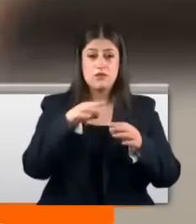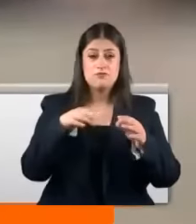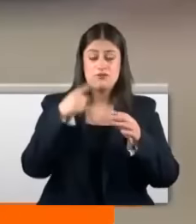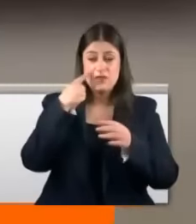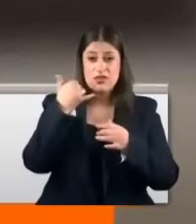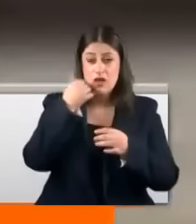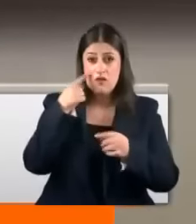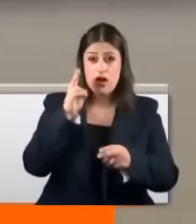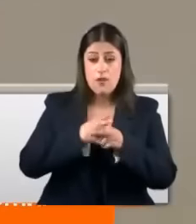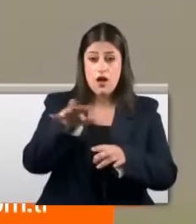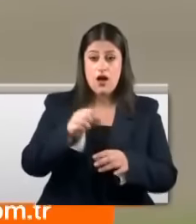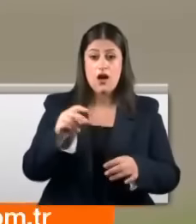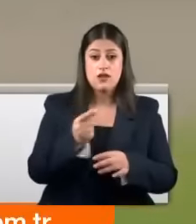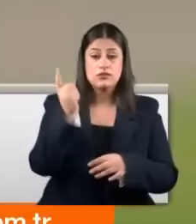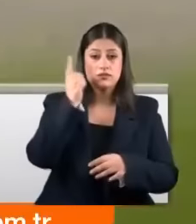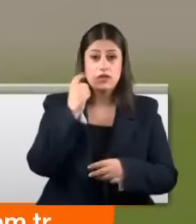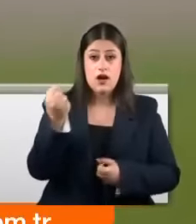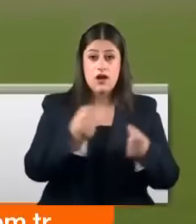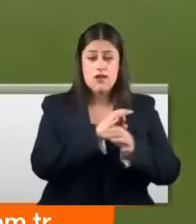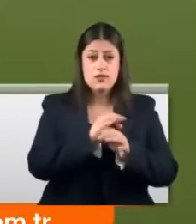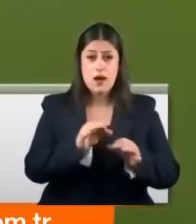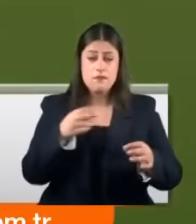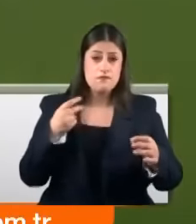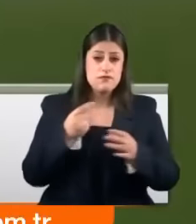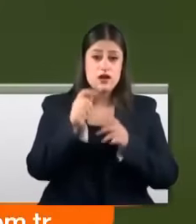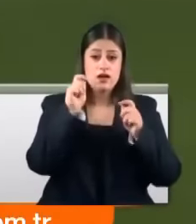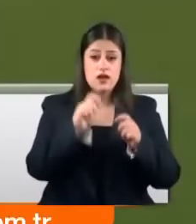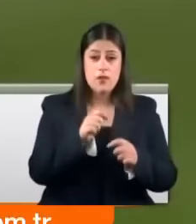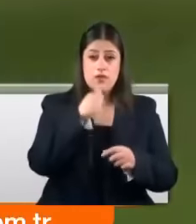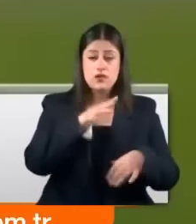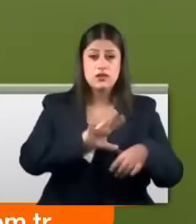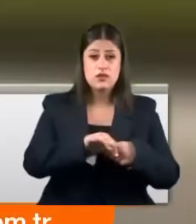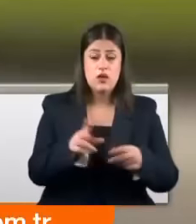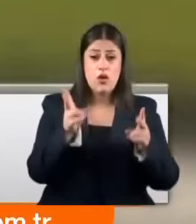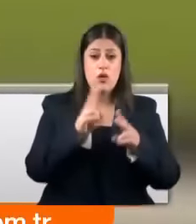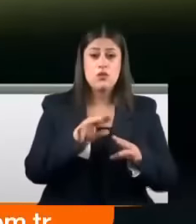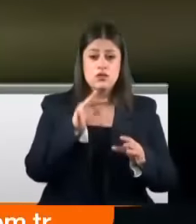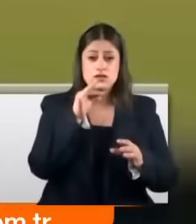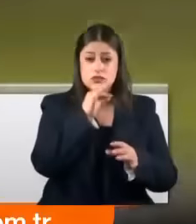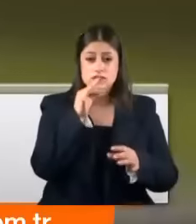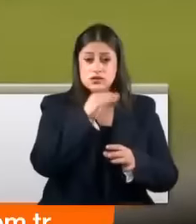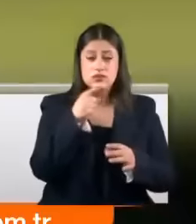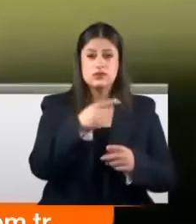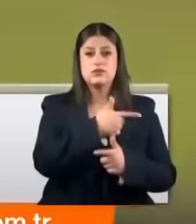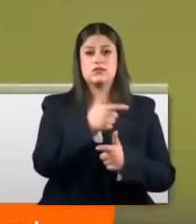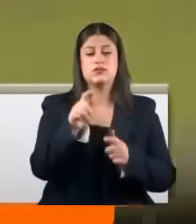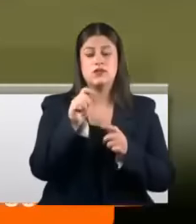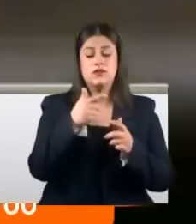ama sürücü tam zamanında gaza bastı. Kapkaççının ölümün eşiğindeki yolculuğu çevredekilerin kameralarına